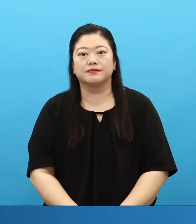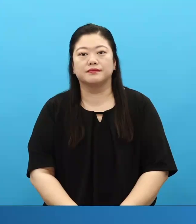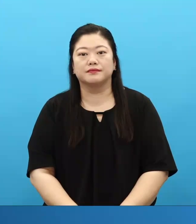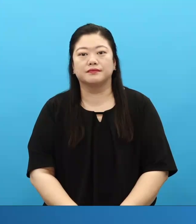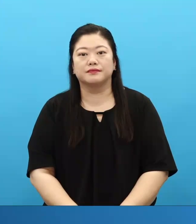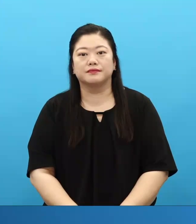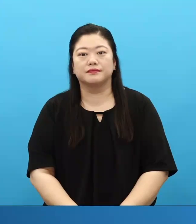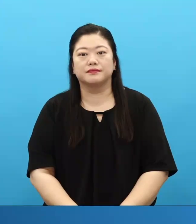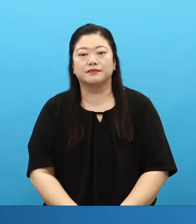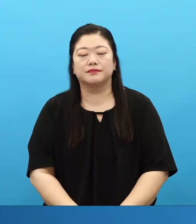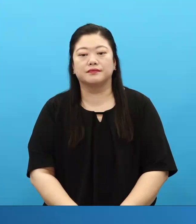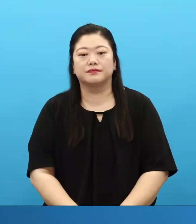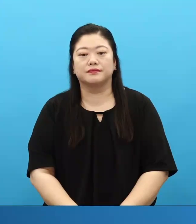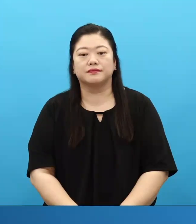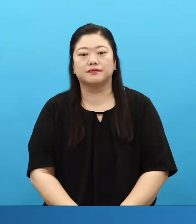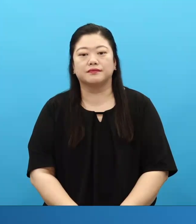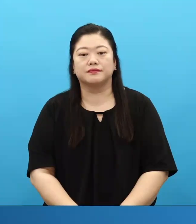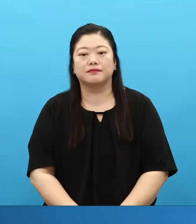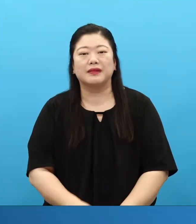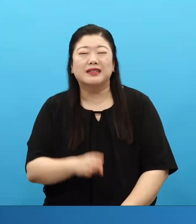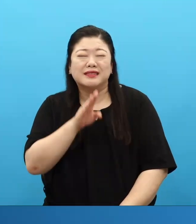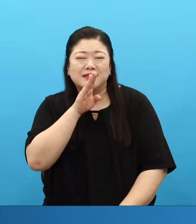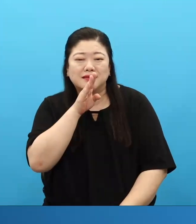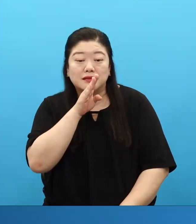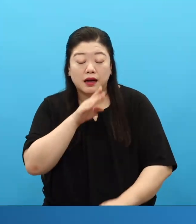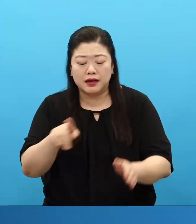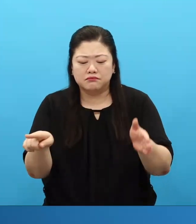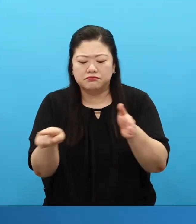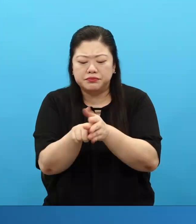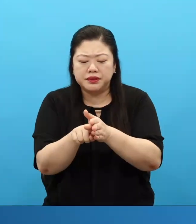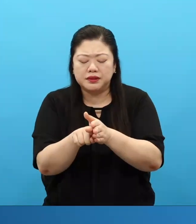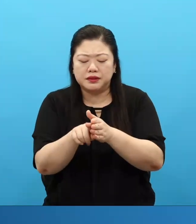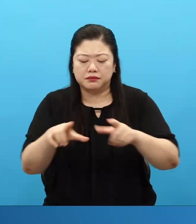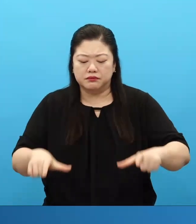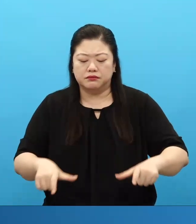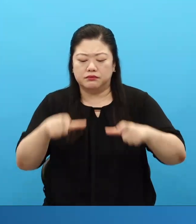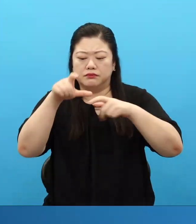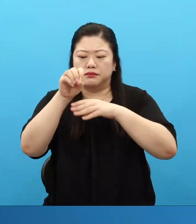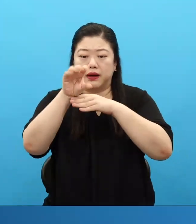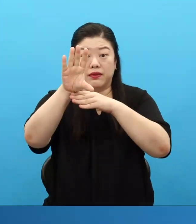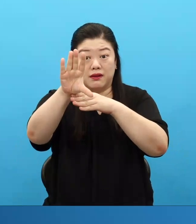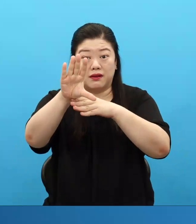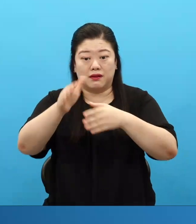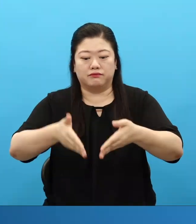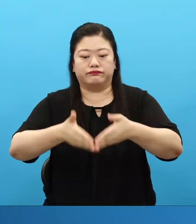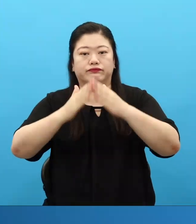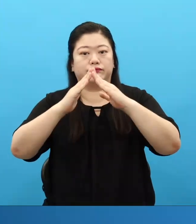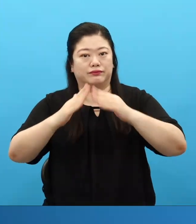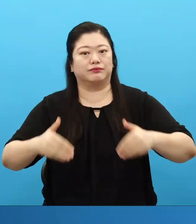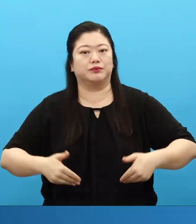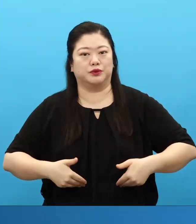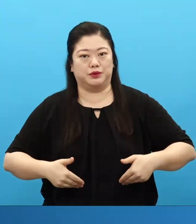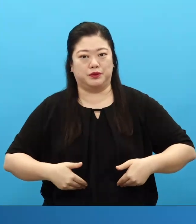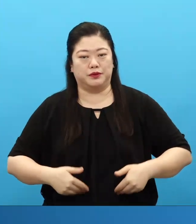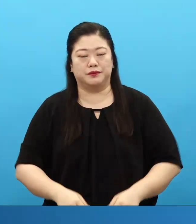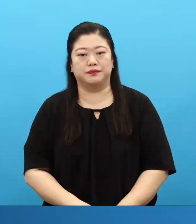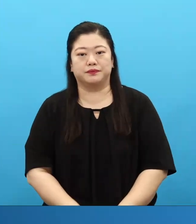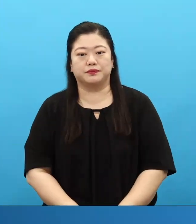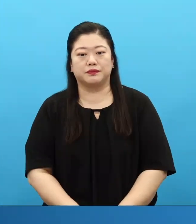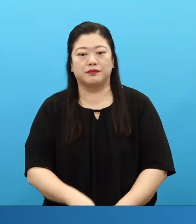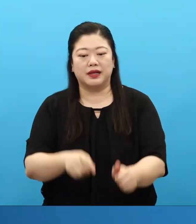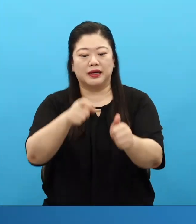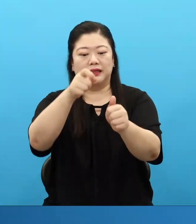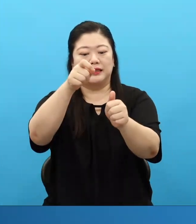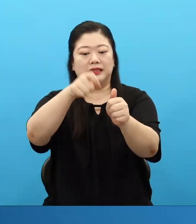믿음의 망대를 세워. And so you have to actually raise up partisan of faith. 이건 굉장히 중요합니다. This is very important. 히브리서 11장